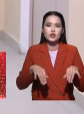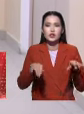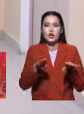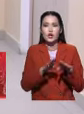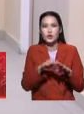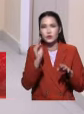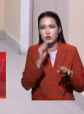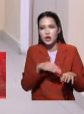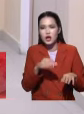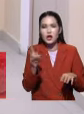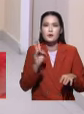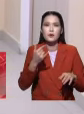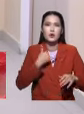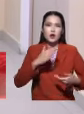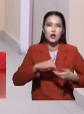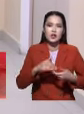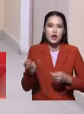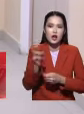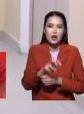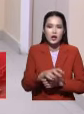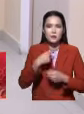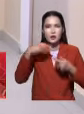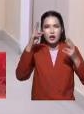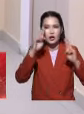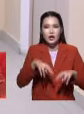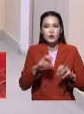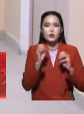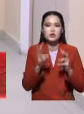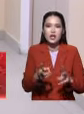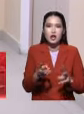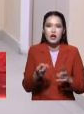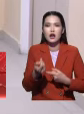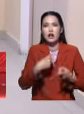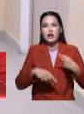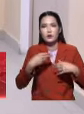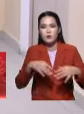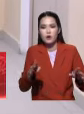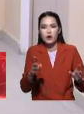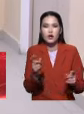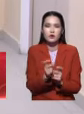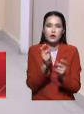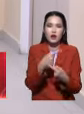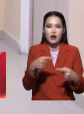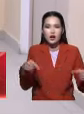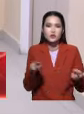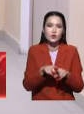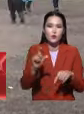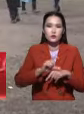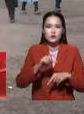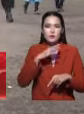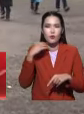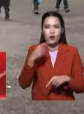барғанбыз, бізді шақырды, біз не үшін барғанымызды білмейміз. Кел деп айтты, звандады, группаға жазды деген сияқты әртүрлі